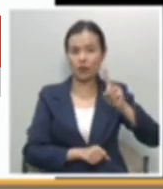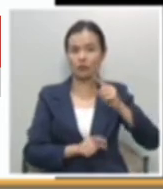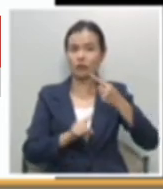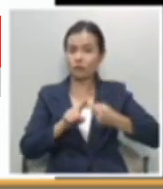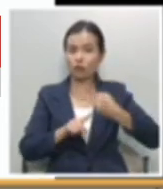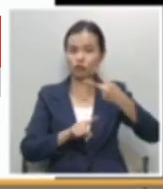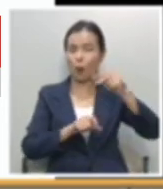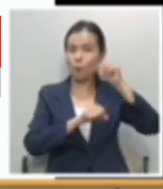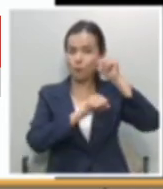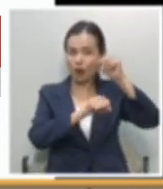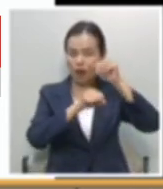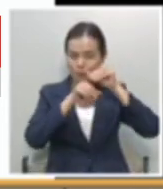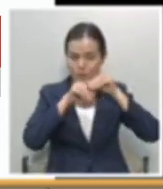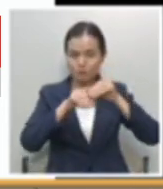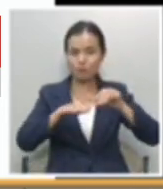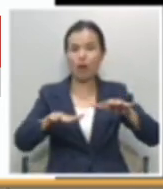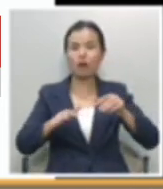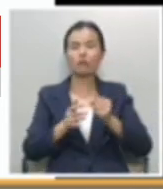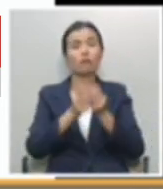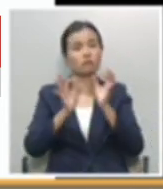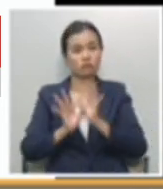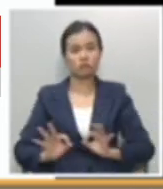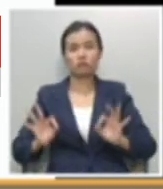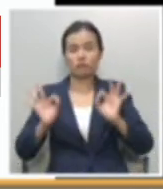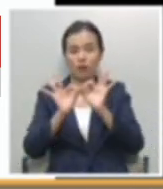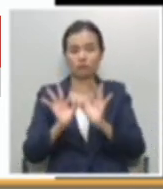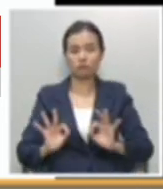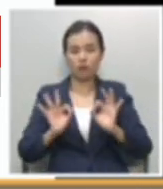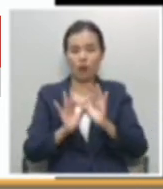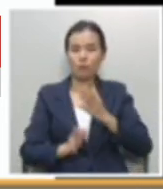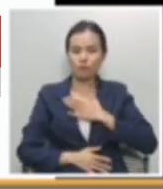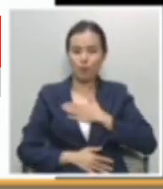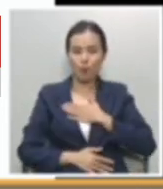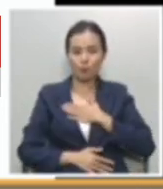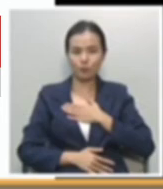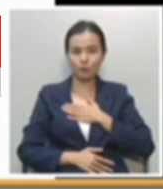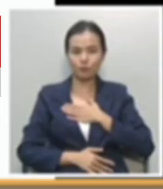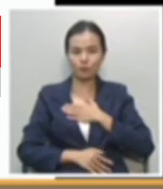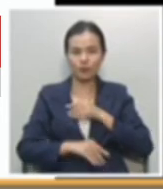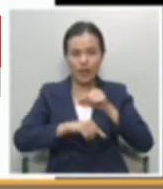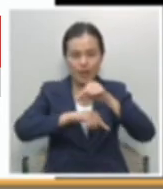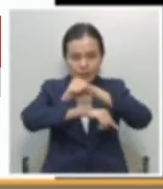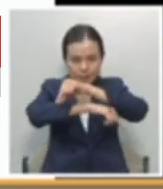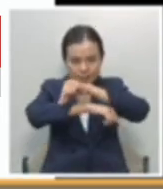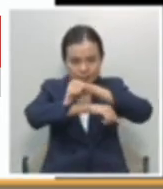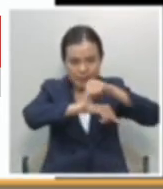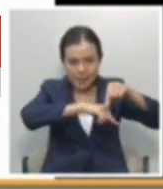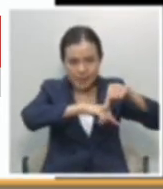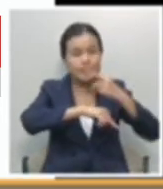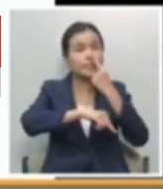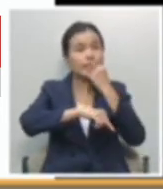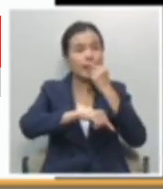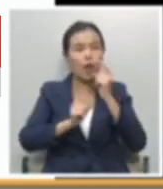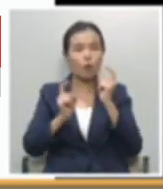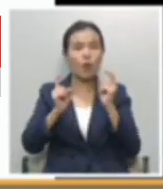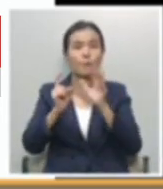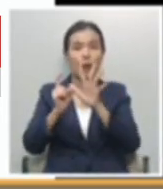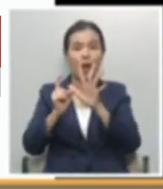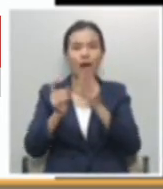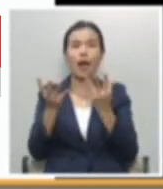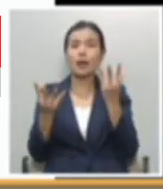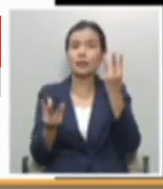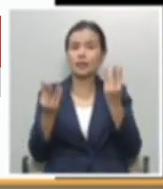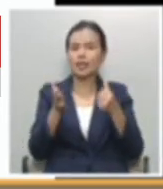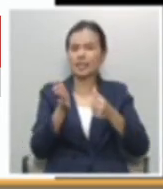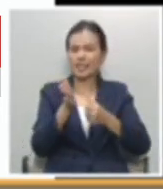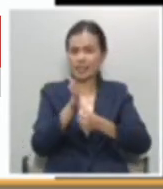าศตรงนี้สำคัญคือผมขีดเส้นใต้อาจจะไม่ชัดเจนนะครับวงเล็บ5ครับสัดส่วนการก่อหนี้